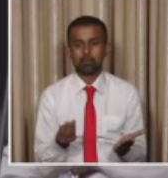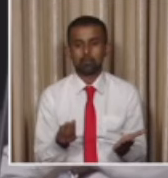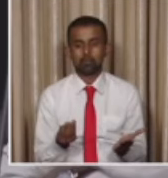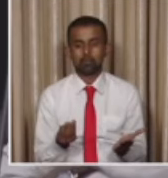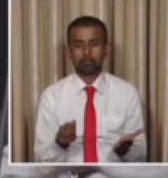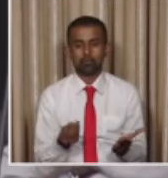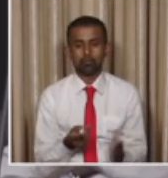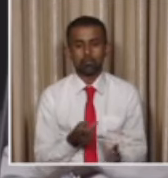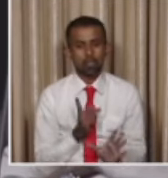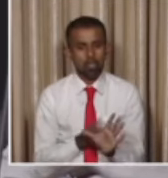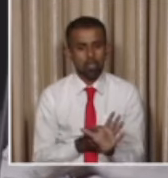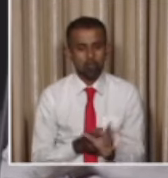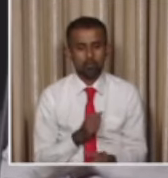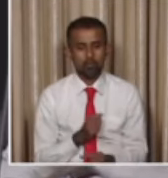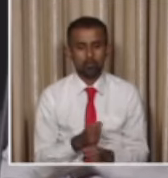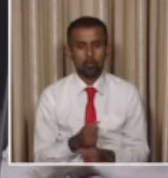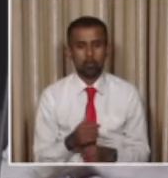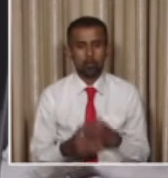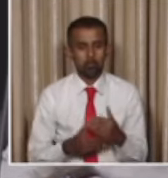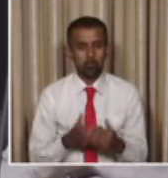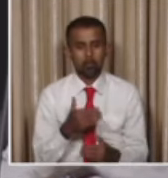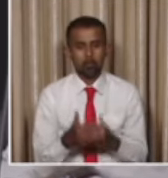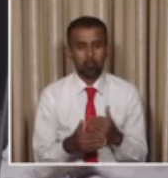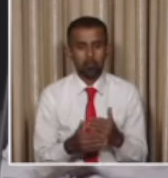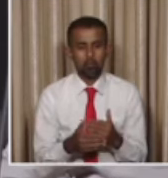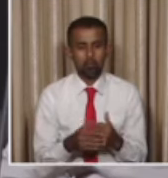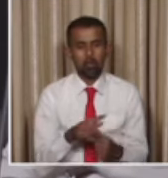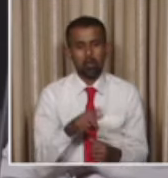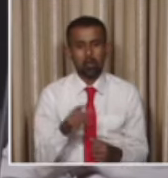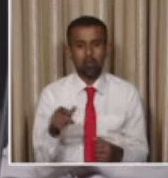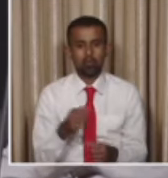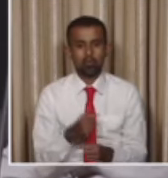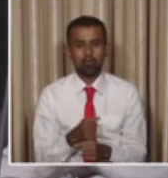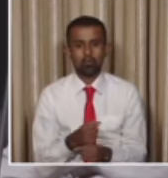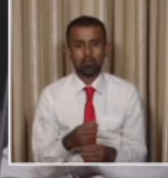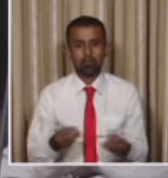කියන්නේ. එදිනෙදා ආණ්ඩුව පවත්වාගෙන යන්නට අවශ්‍ය කරනවා කවුරු ආණ්ඩුව ගත්තත්